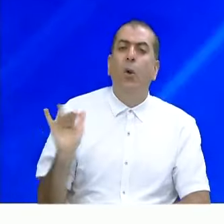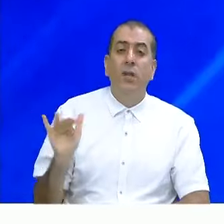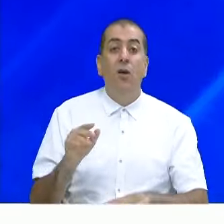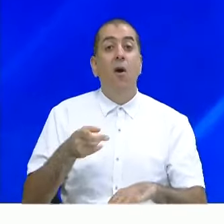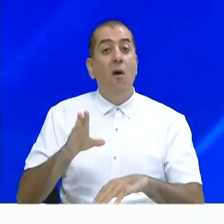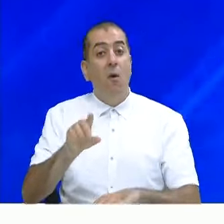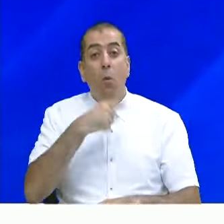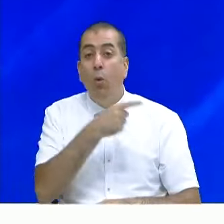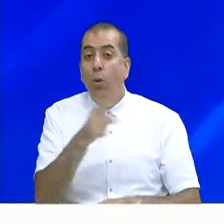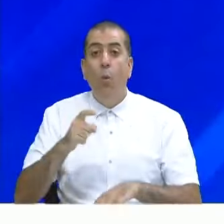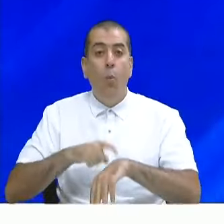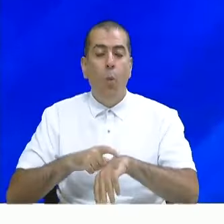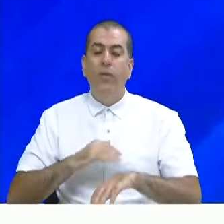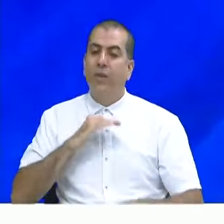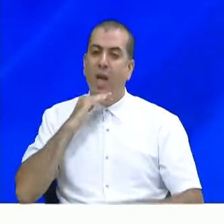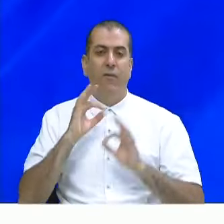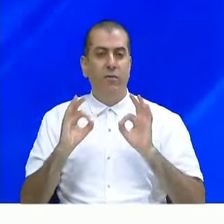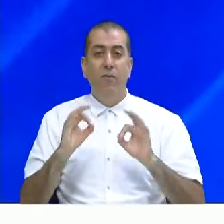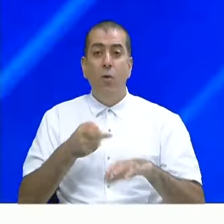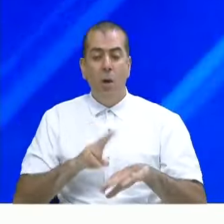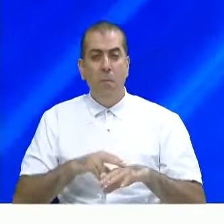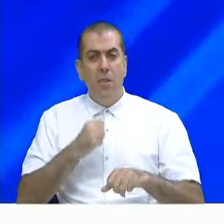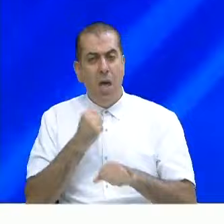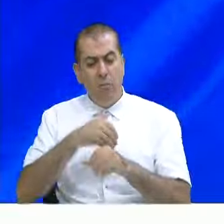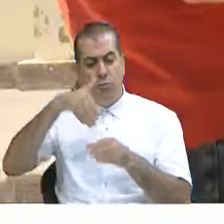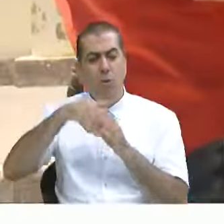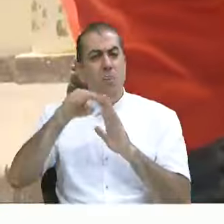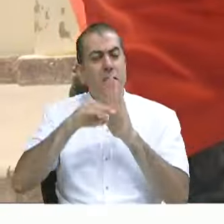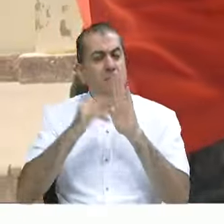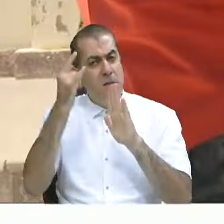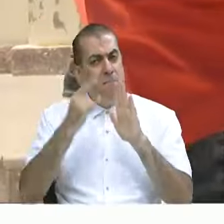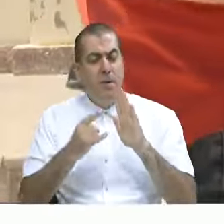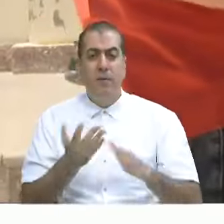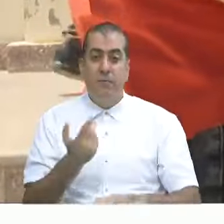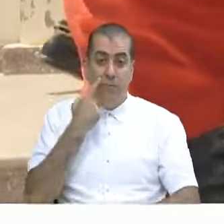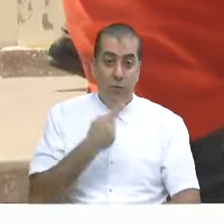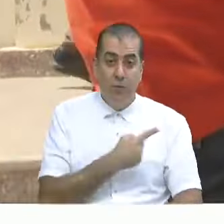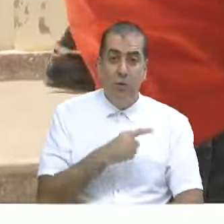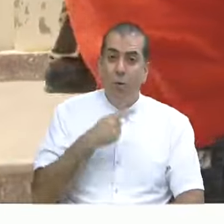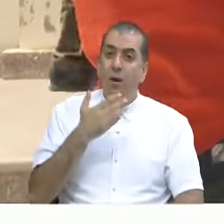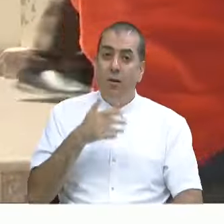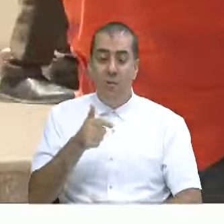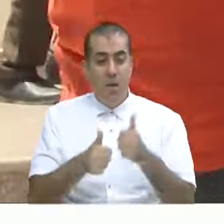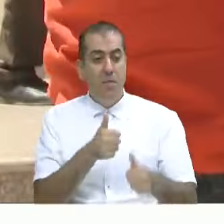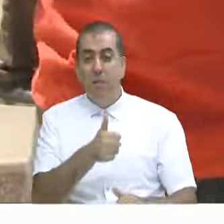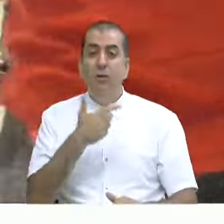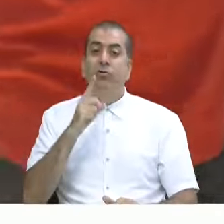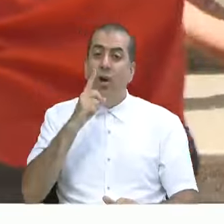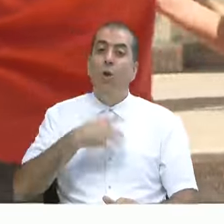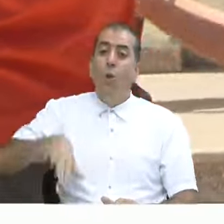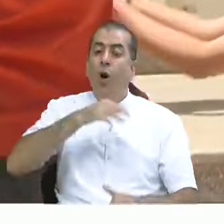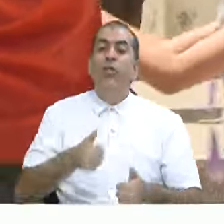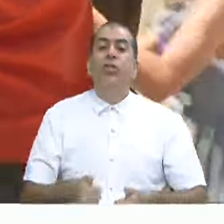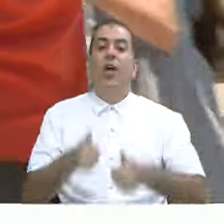كافيا وان الاسئله راعت قدراتهم الامتحان كويس وان شاء الله ننجح الكل فيش اي شي